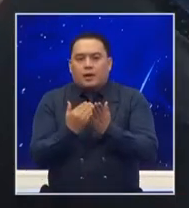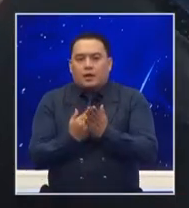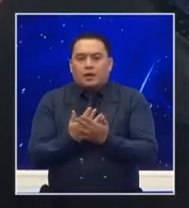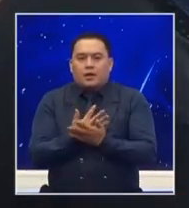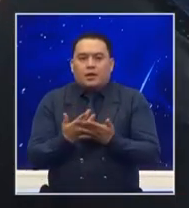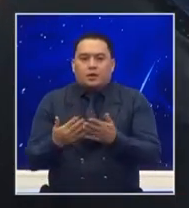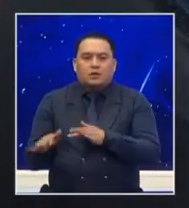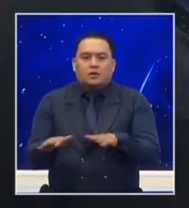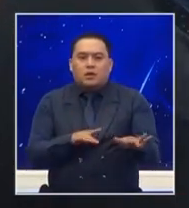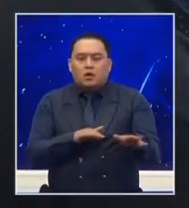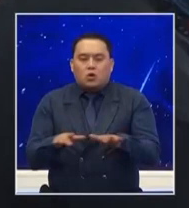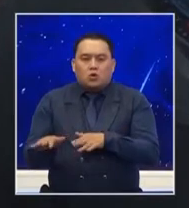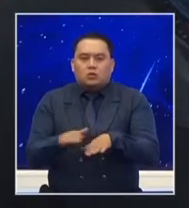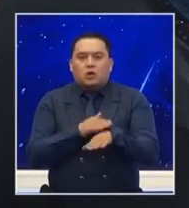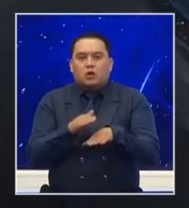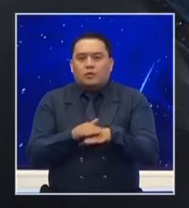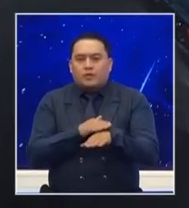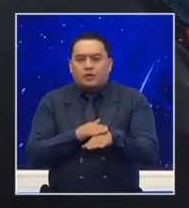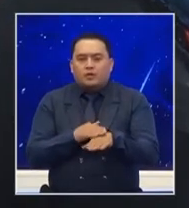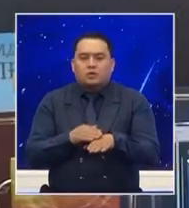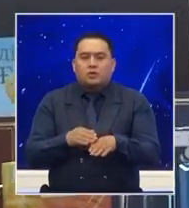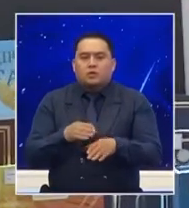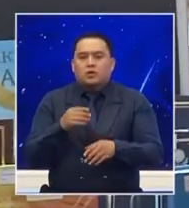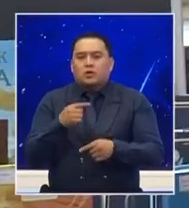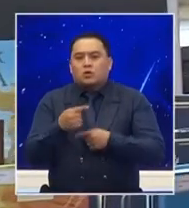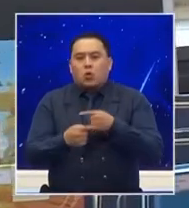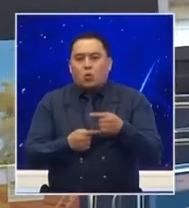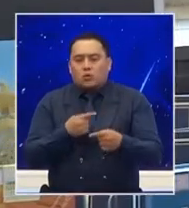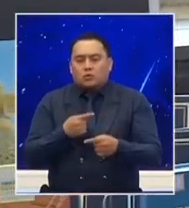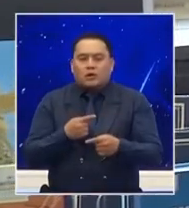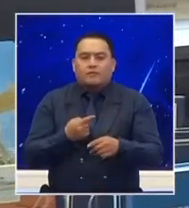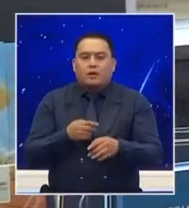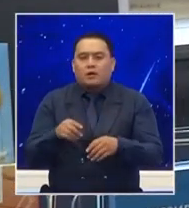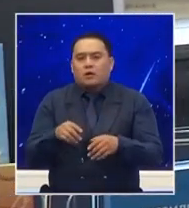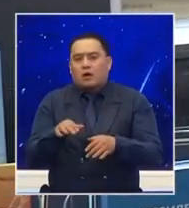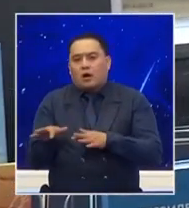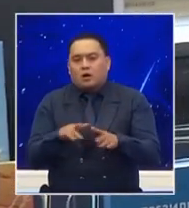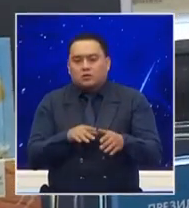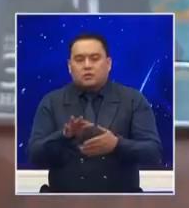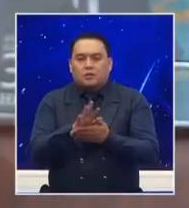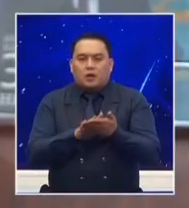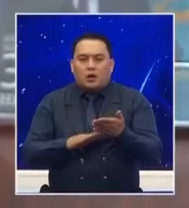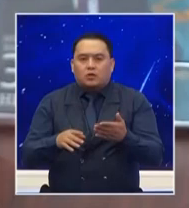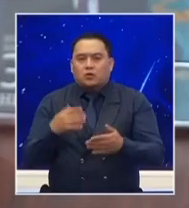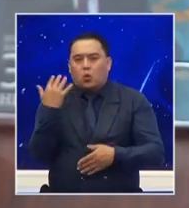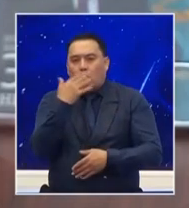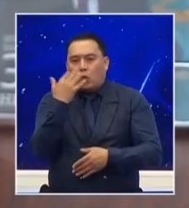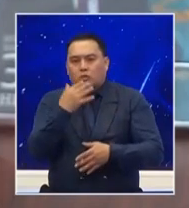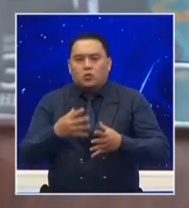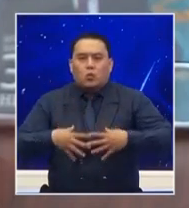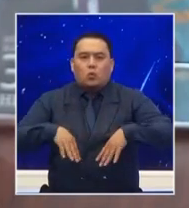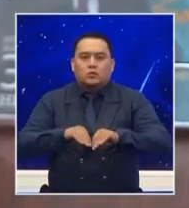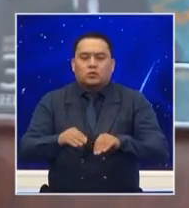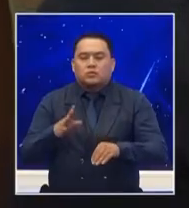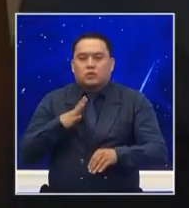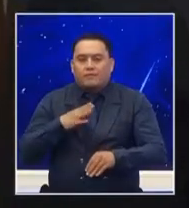түрлі іс-шара өткізіліп тұрады. Еріктілер тобы қолдауымен кезекті жүрегіміздің жылуы акциясы. Олар Талдықорғандағы зағиптар қоғамында өткізген. Айта